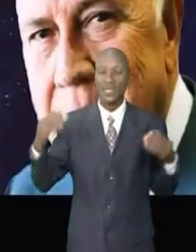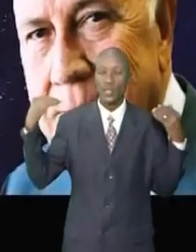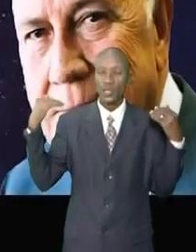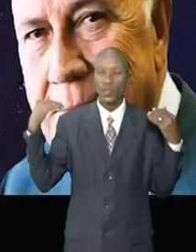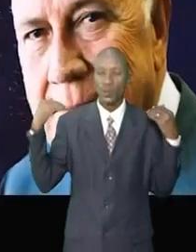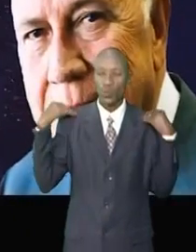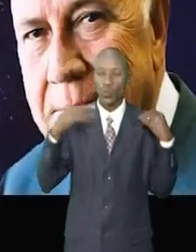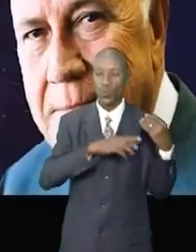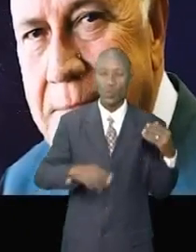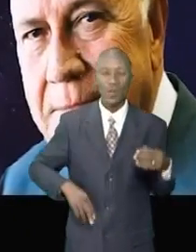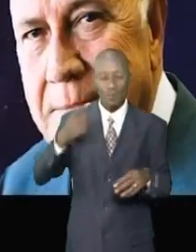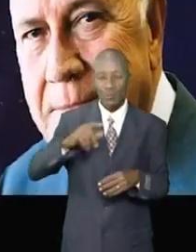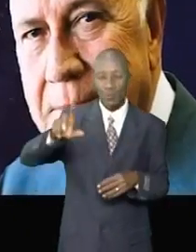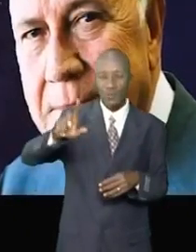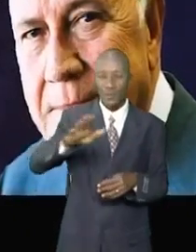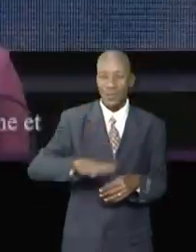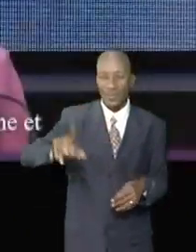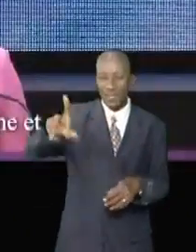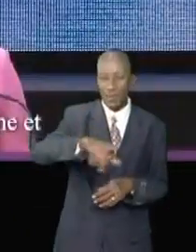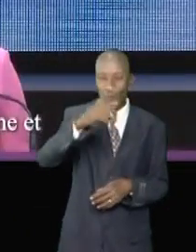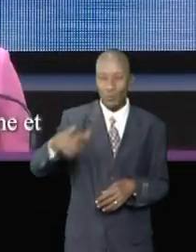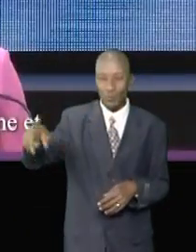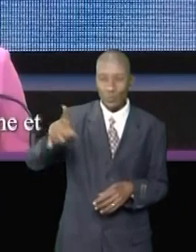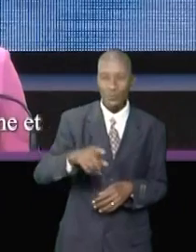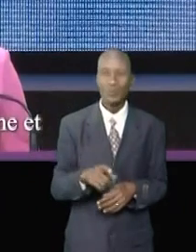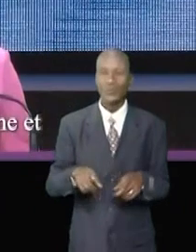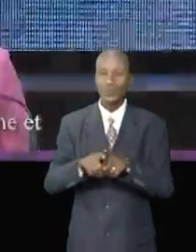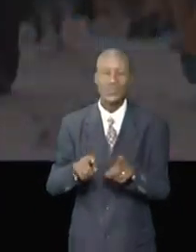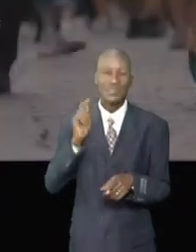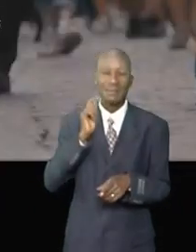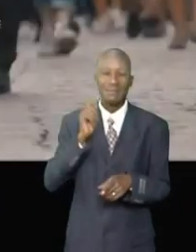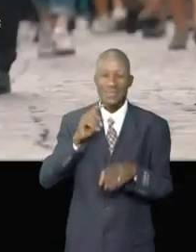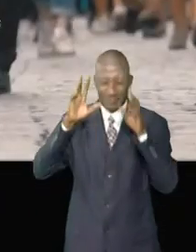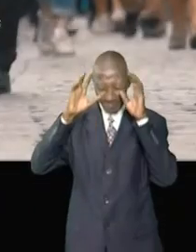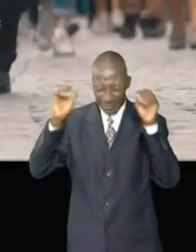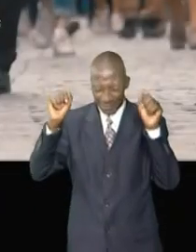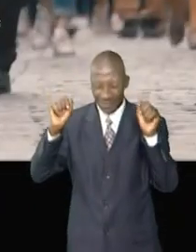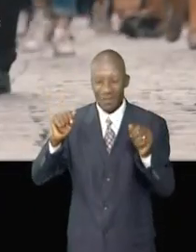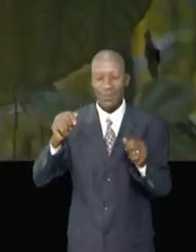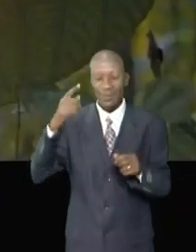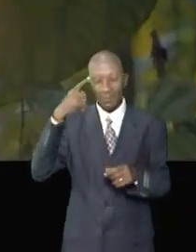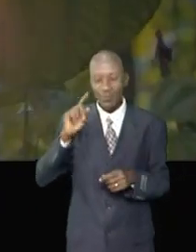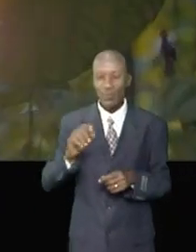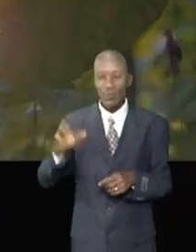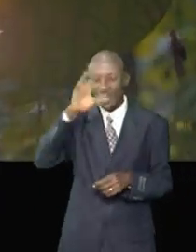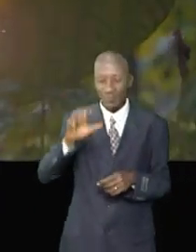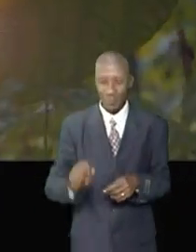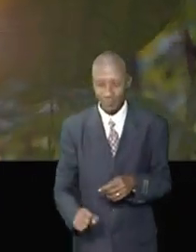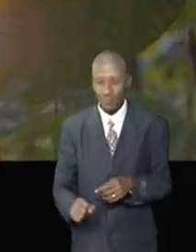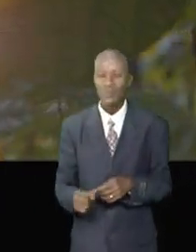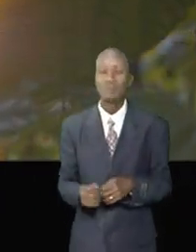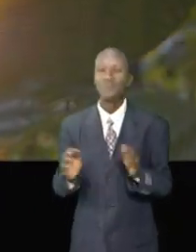l'ancien président sud-africain Frédéric de Klerk. Docteur Ak Jack-Moon, cofondatrice de la Fédération pour la paix